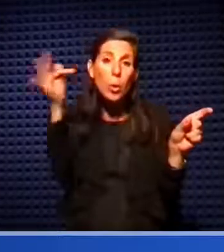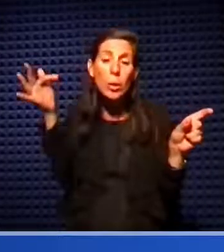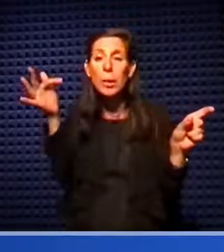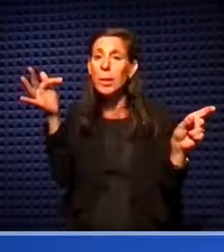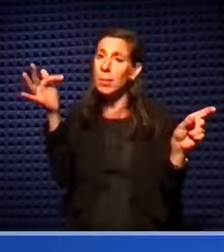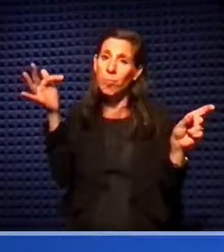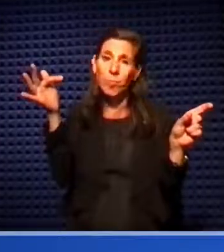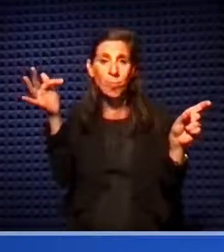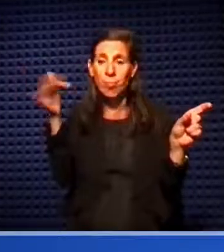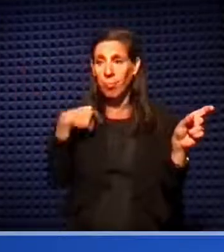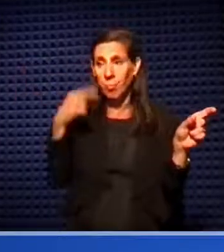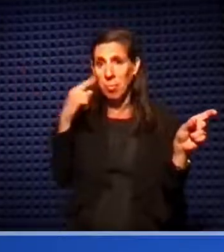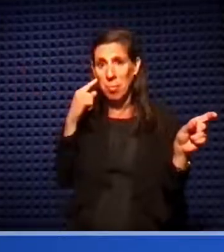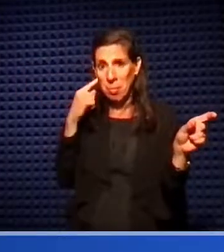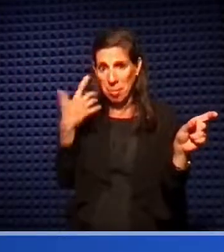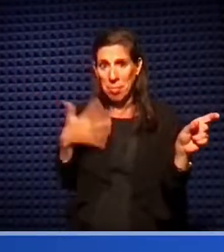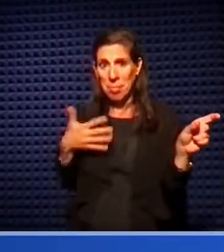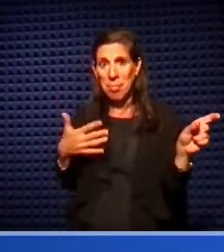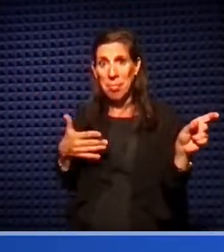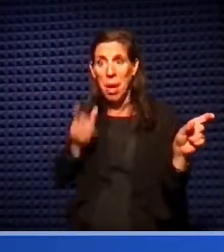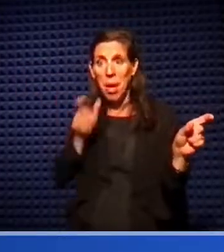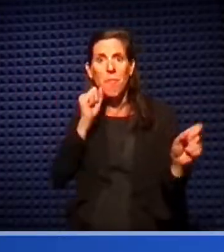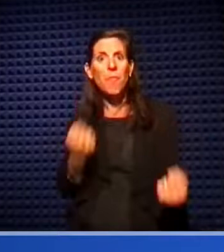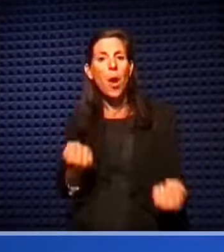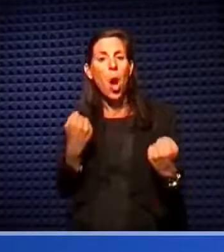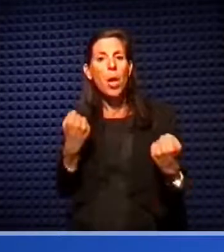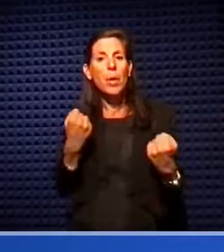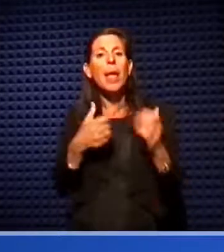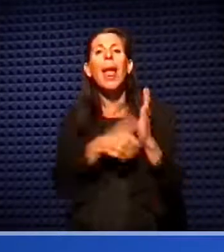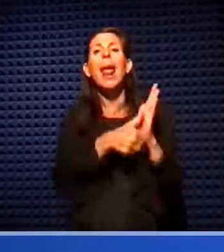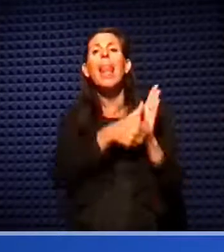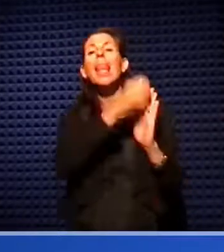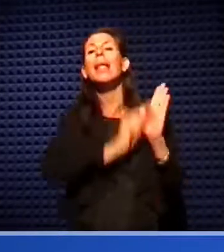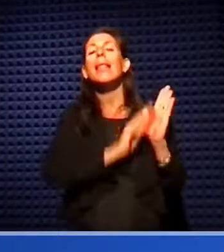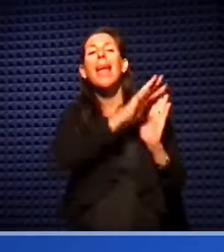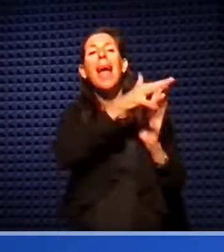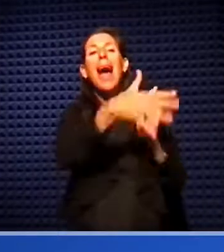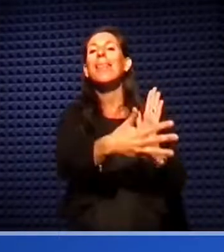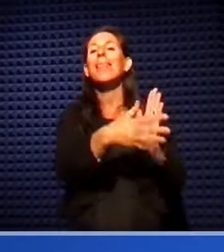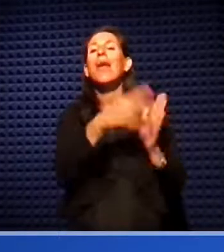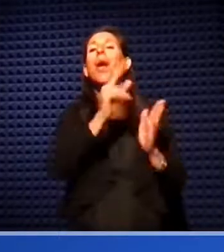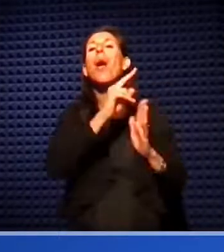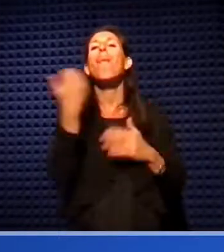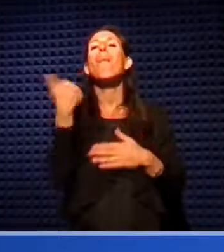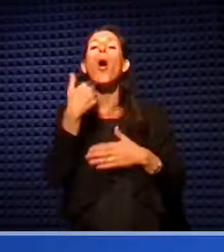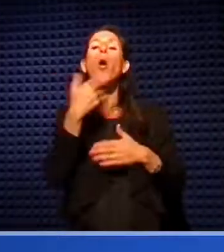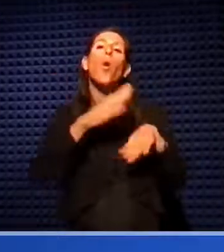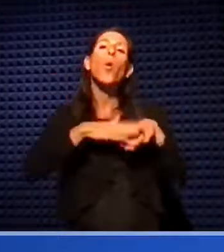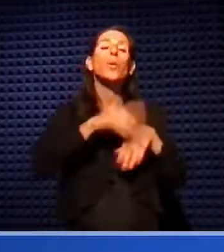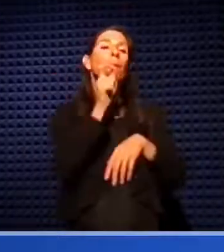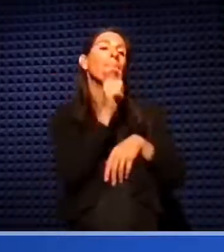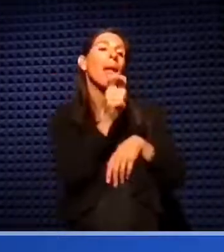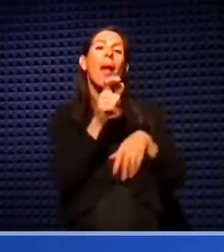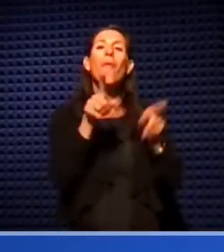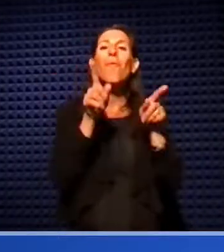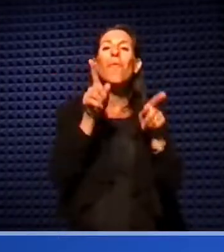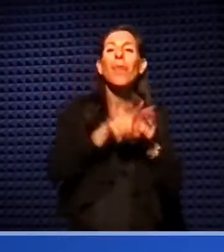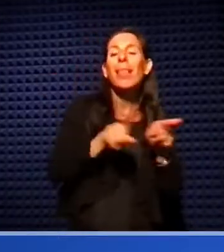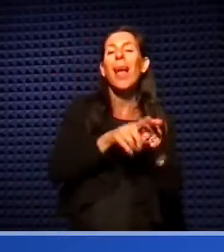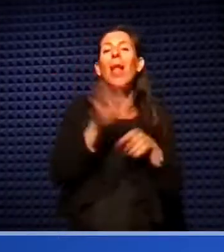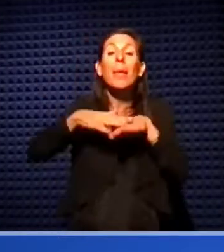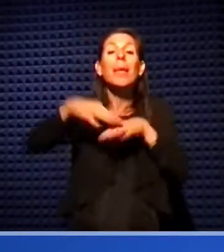abbiamo sentito. Nelle altre lettere è facile trovare l'espressione fratelli oppure carissimi, qui